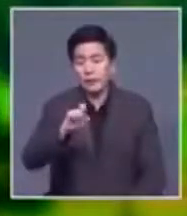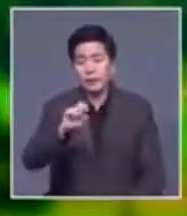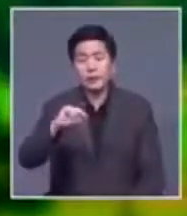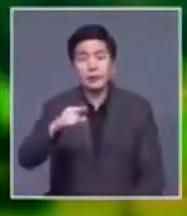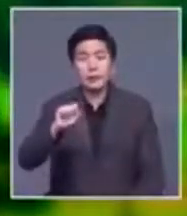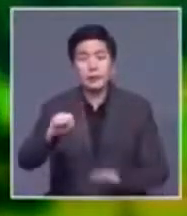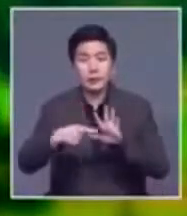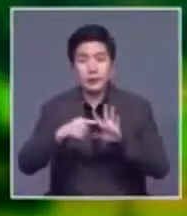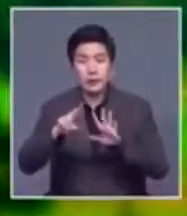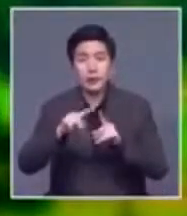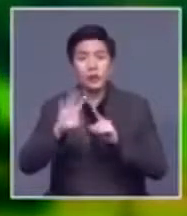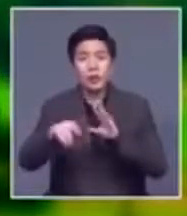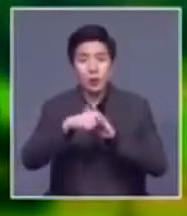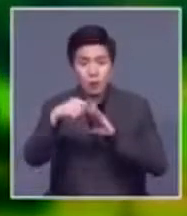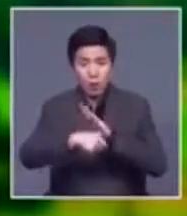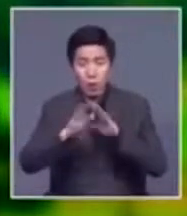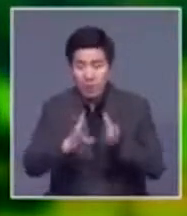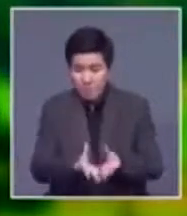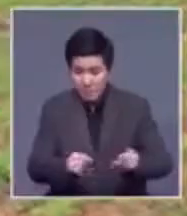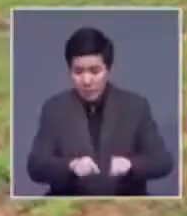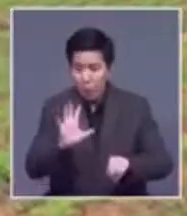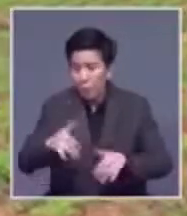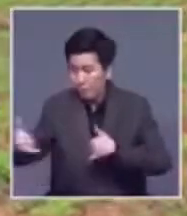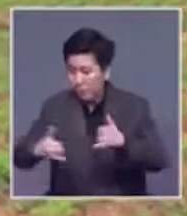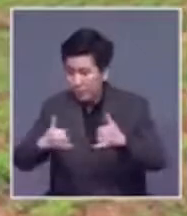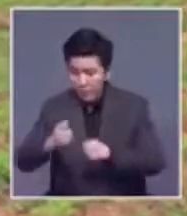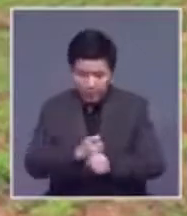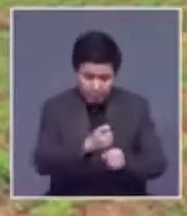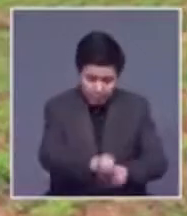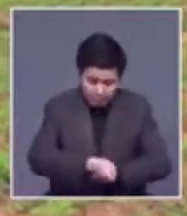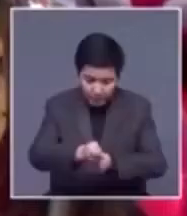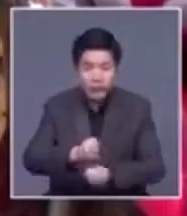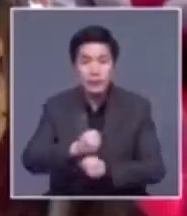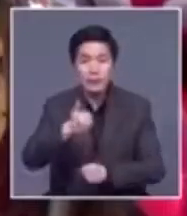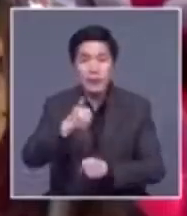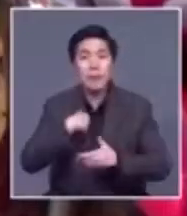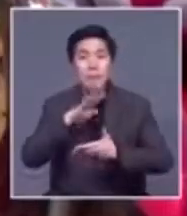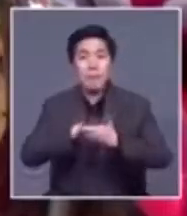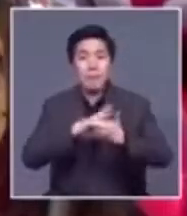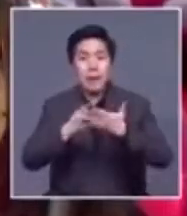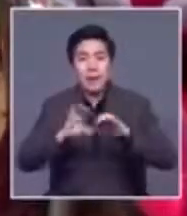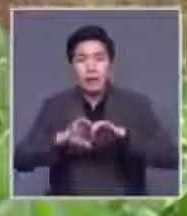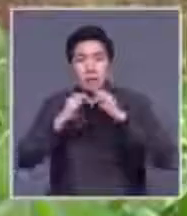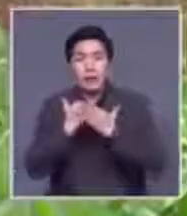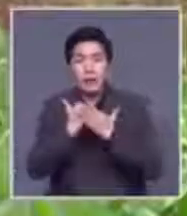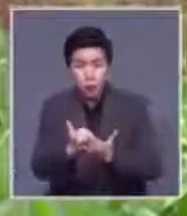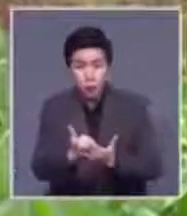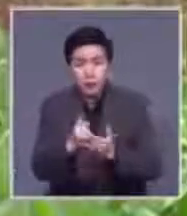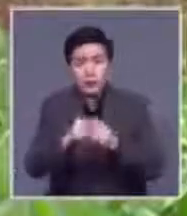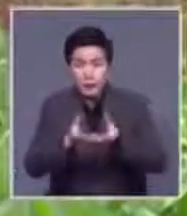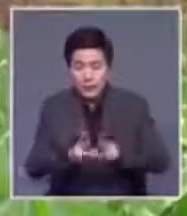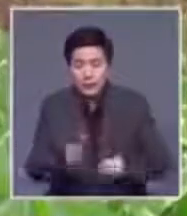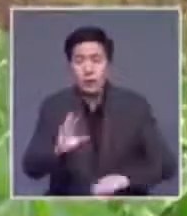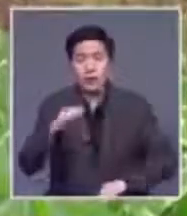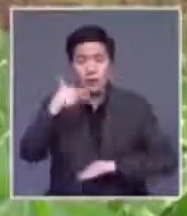ประชาชนเข้ามาทำประโยชน์เมื่อหลายสิบปีที่ผ่านมาและเมื่อมีนโยบายของรัฐบาลออกมาช่วยเหลือคณะกรรมการนโยบายที่ดินแห่ง